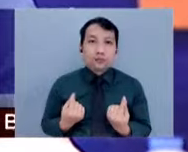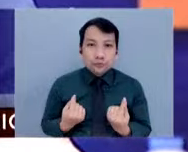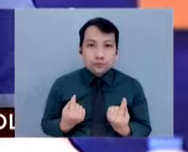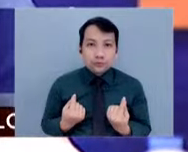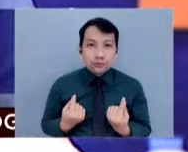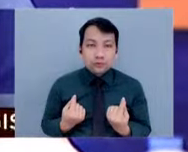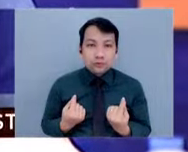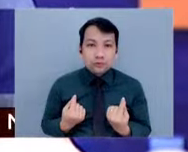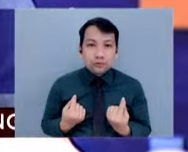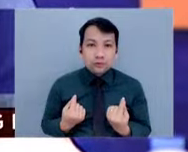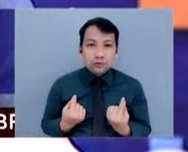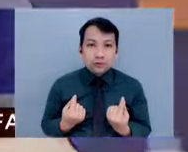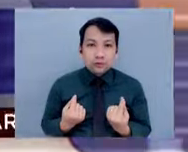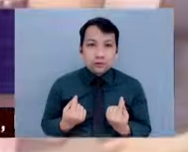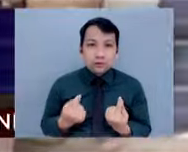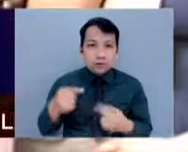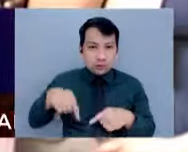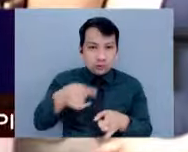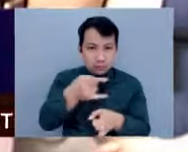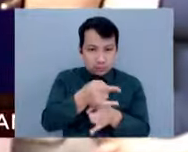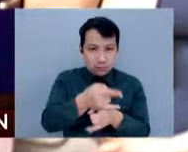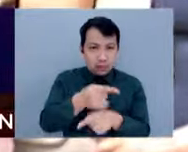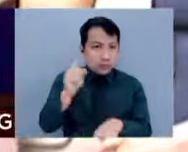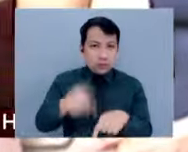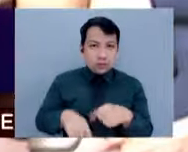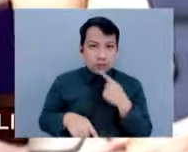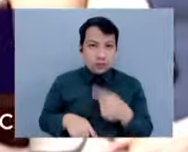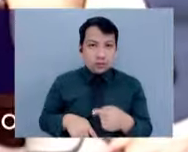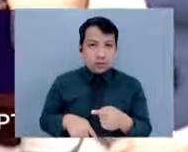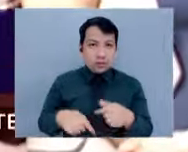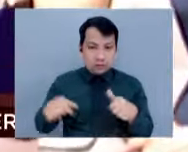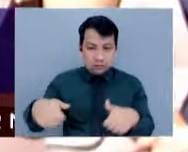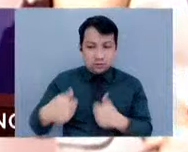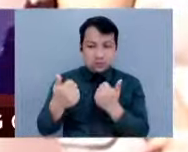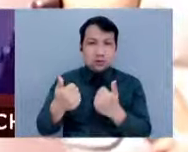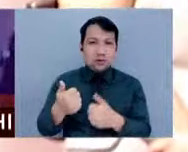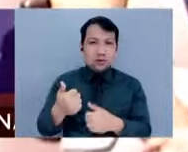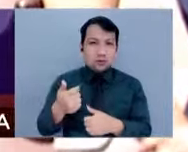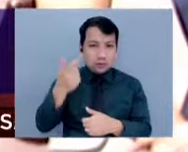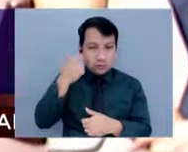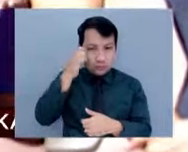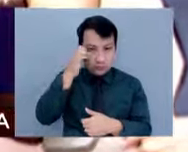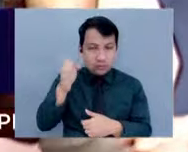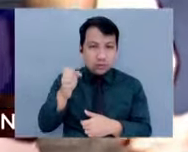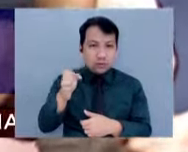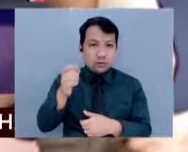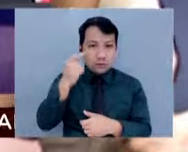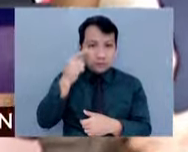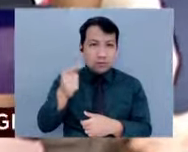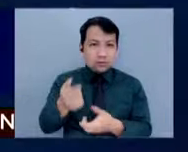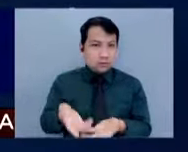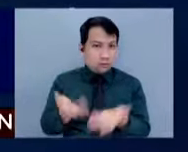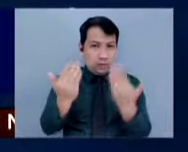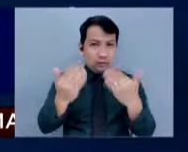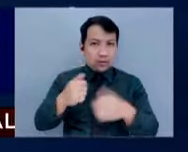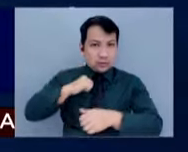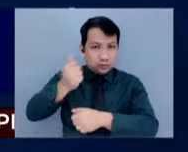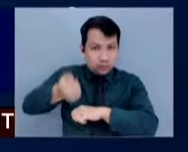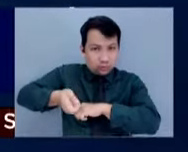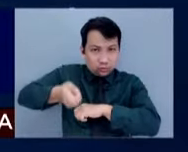tayo nambubuyo dito eh. Hamon pa ni Teodoro sa China, sa arbitral tribunal na lang magharap